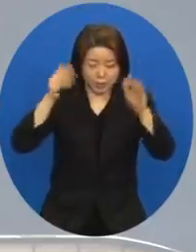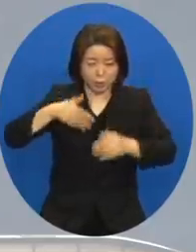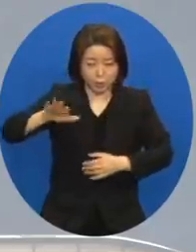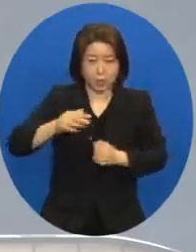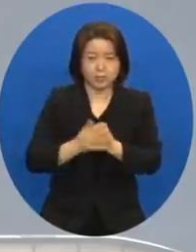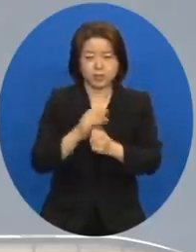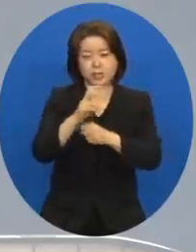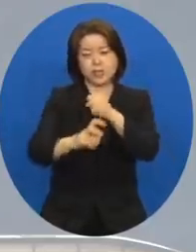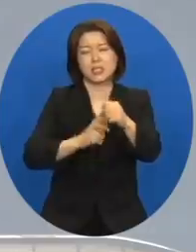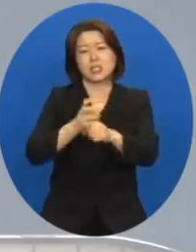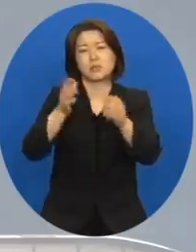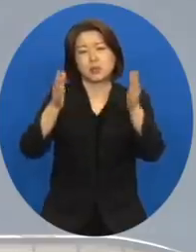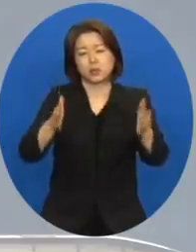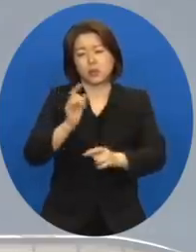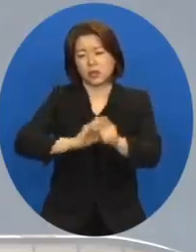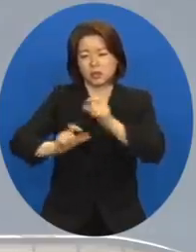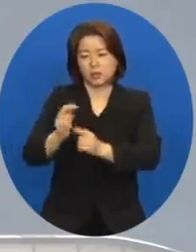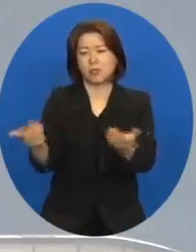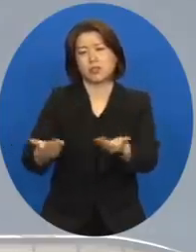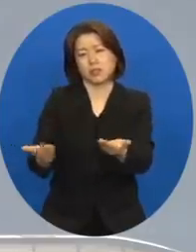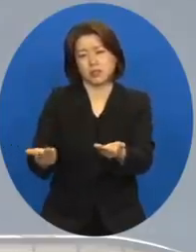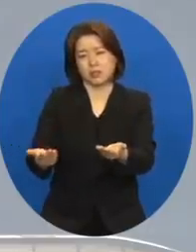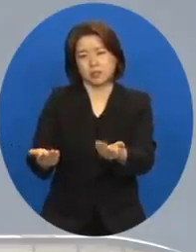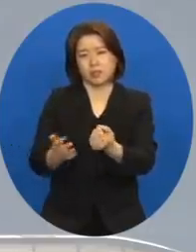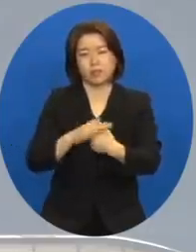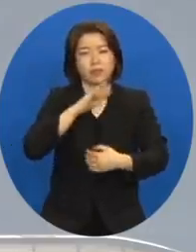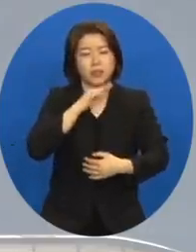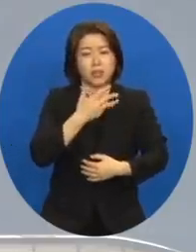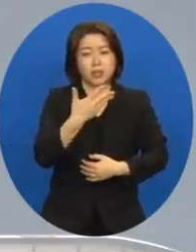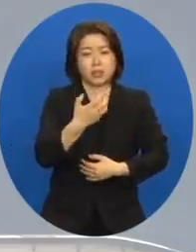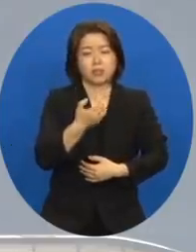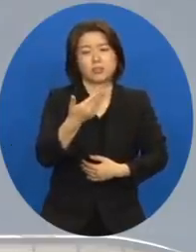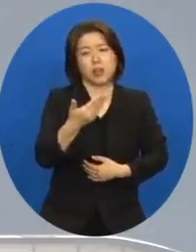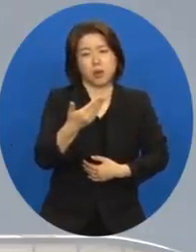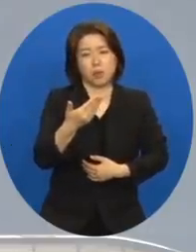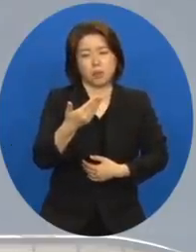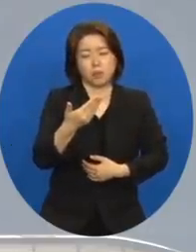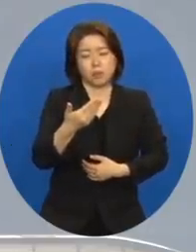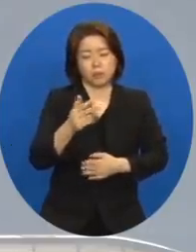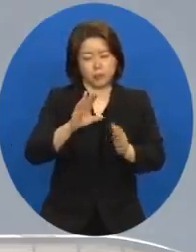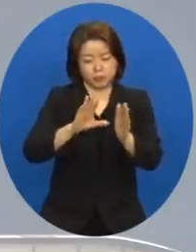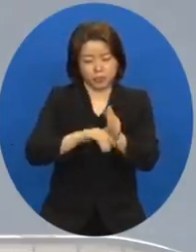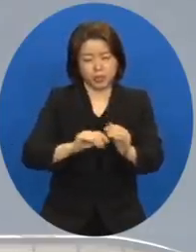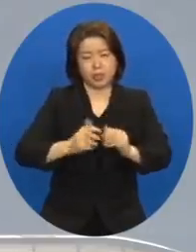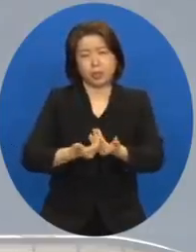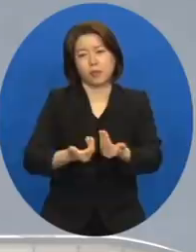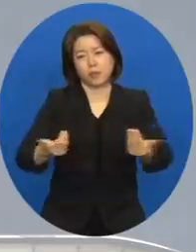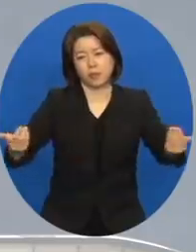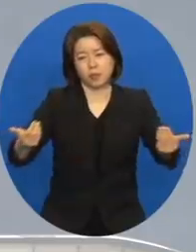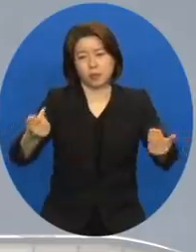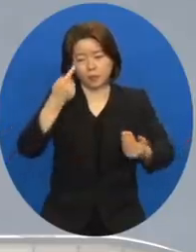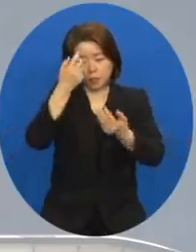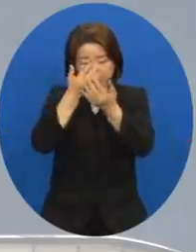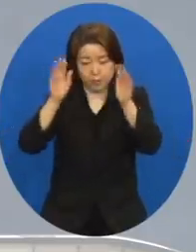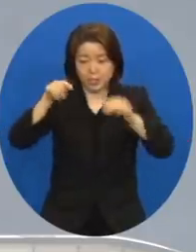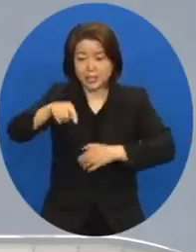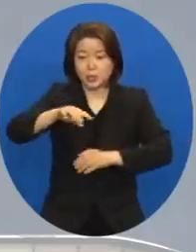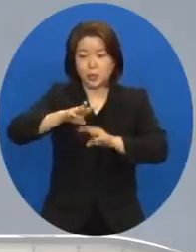년 동안 더 사역하다 가 80 9 나이에 죽어서 인도의 묻혔습니다